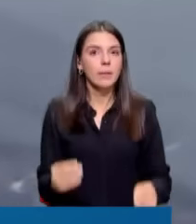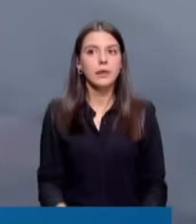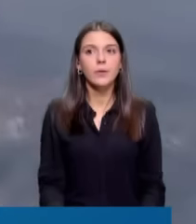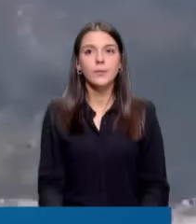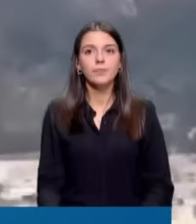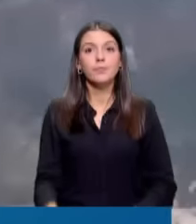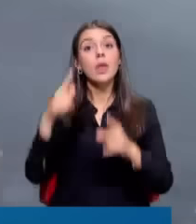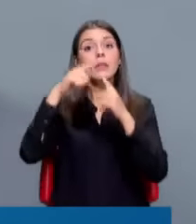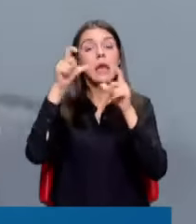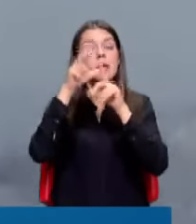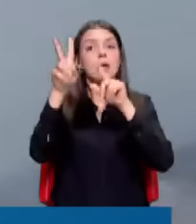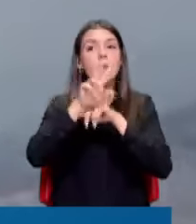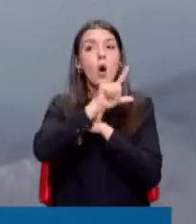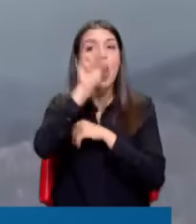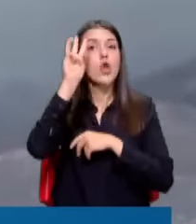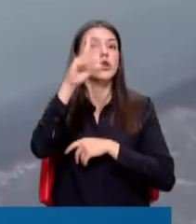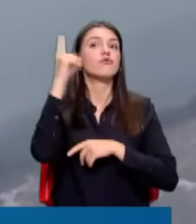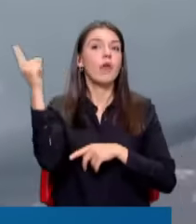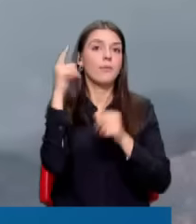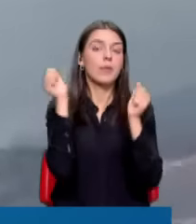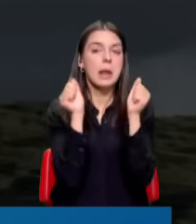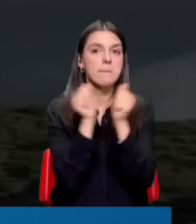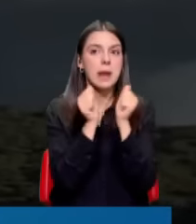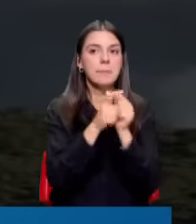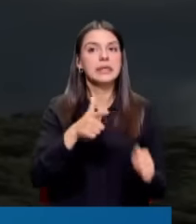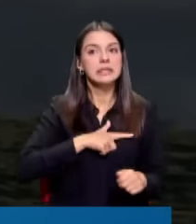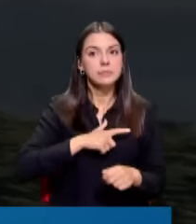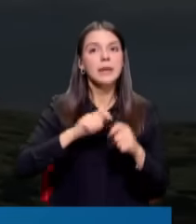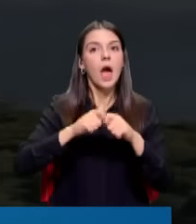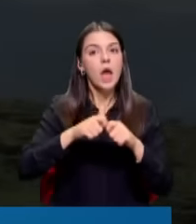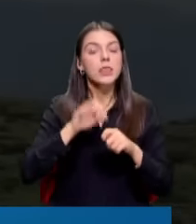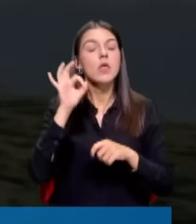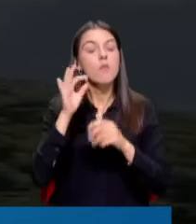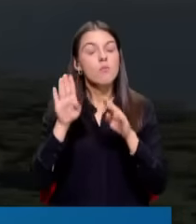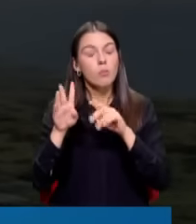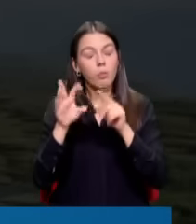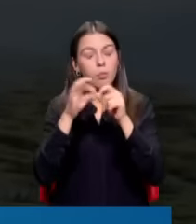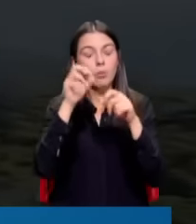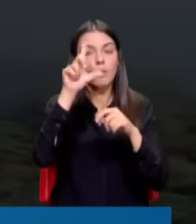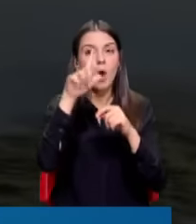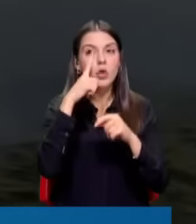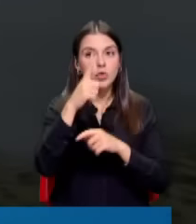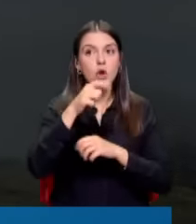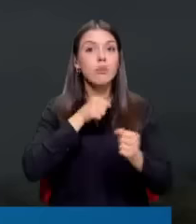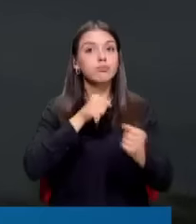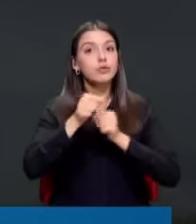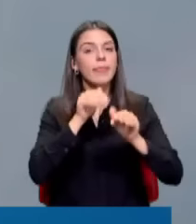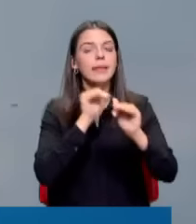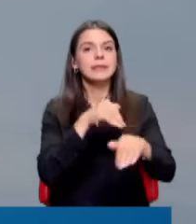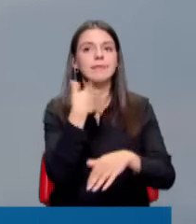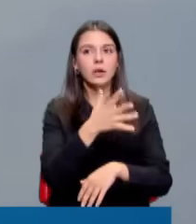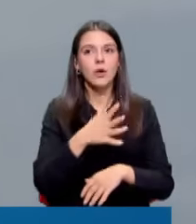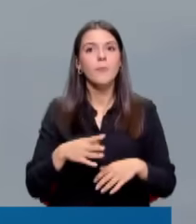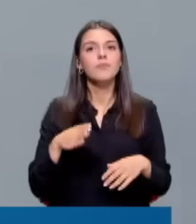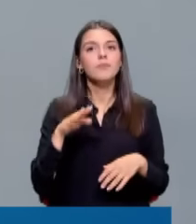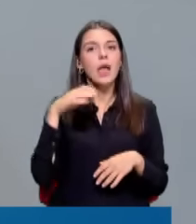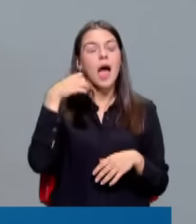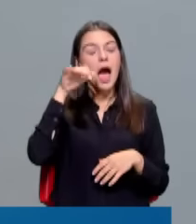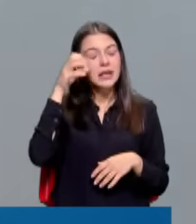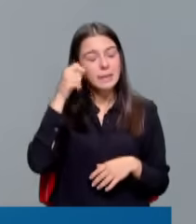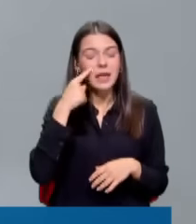Silahlı Kuvvetleri 13 helikopterle İzmir, Aydın ve Bolu'daki orman yangınlarıyla mücadeleye destek veriyor. Azerbaycan da İzmir'deki yangın